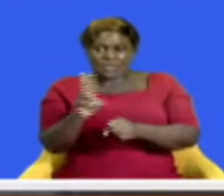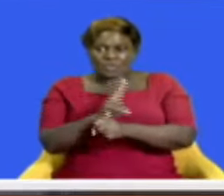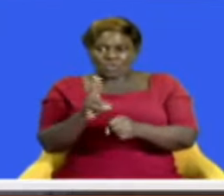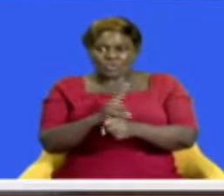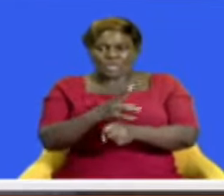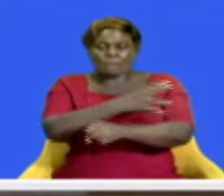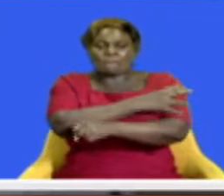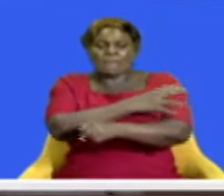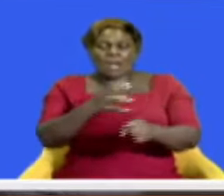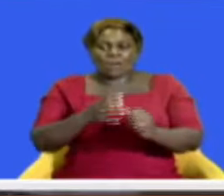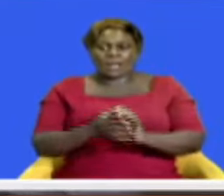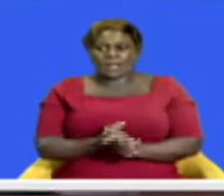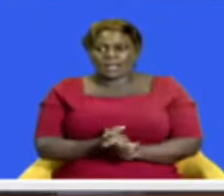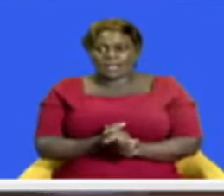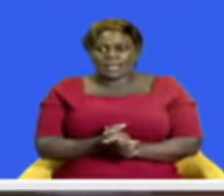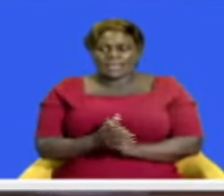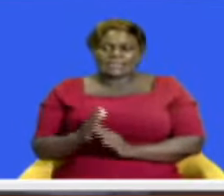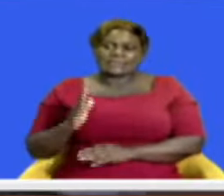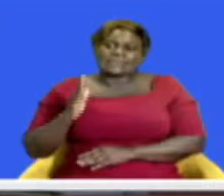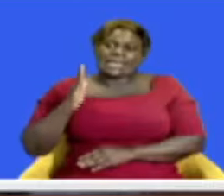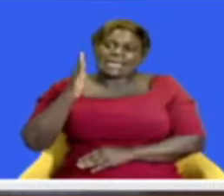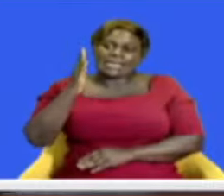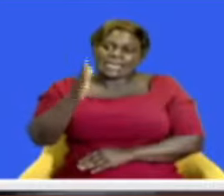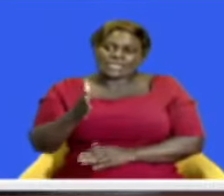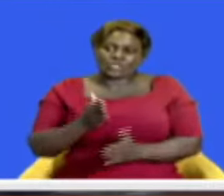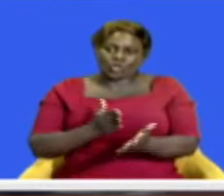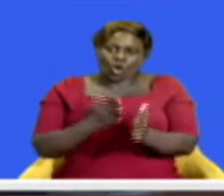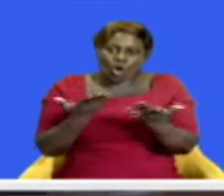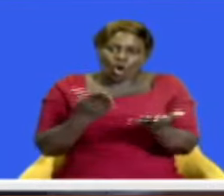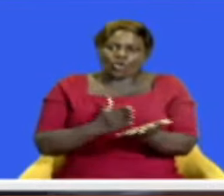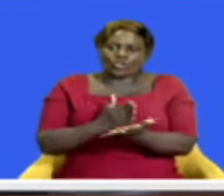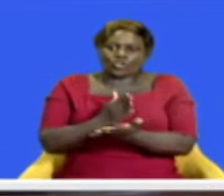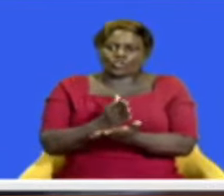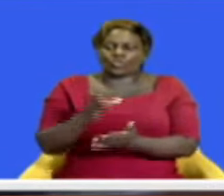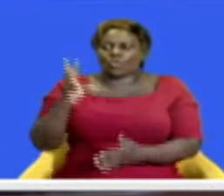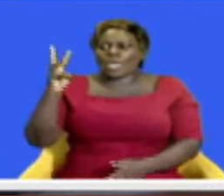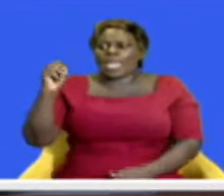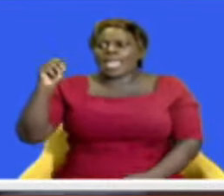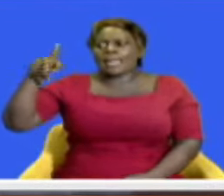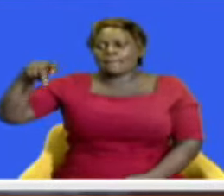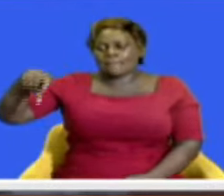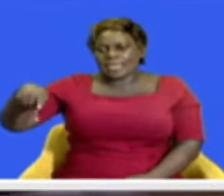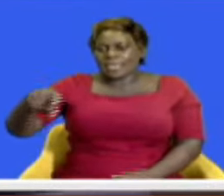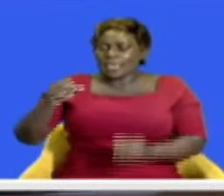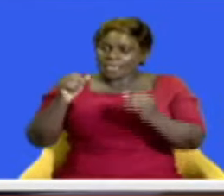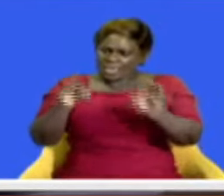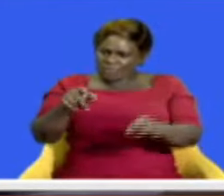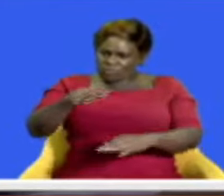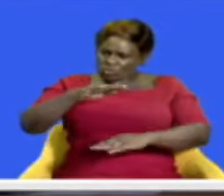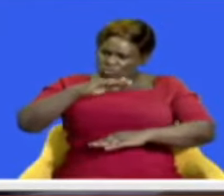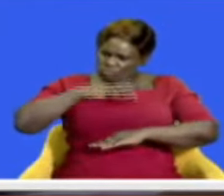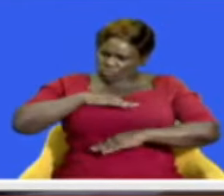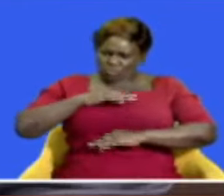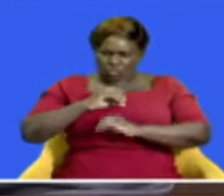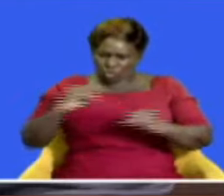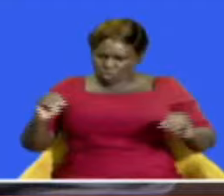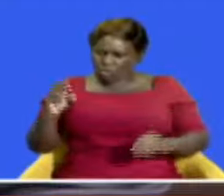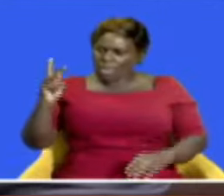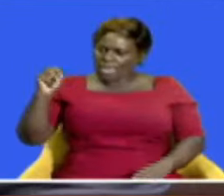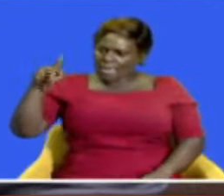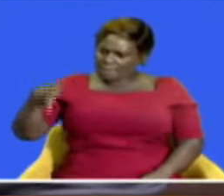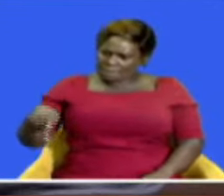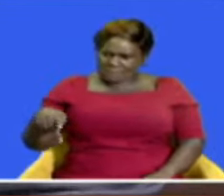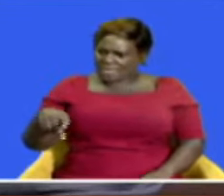nguvu moja kwa moja ama kupitia kwa wabunge waliowachagua. Sasa iwapo wewe umeona mbunge wako